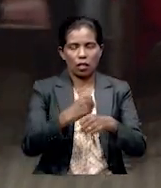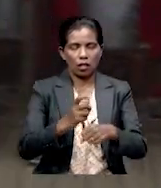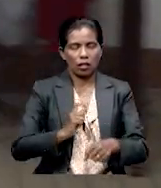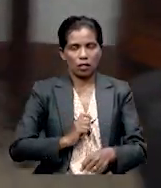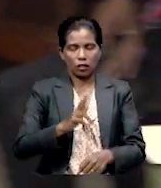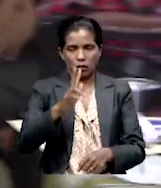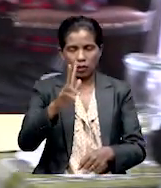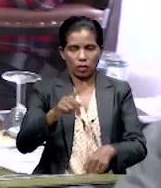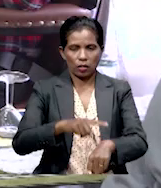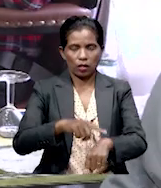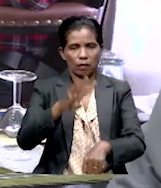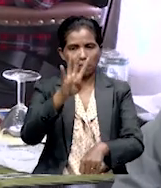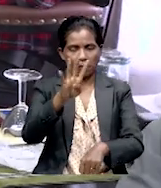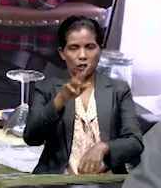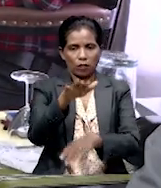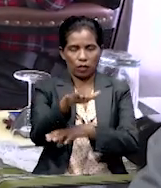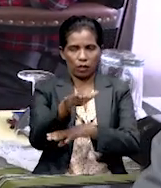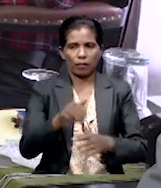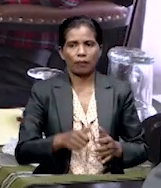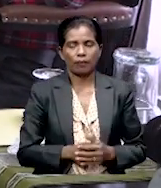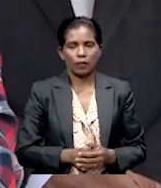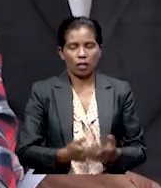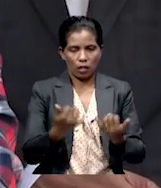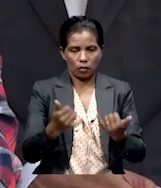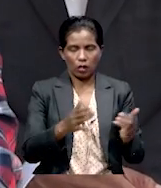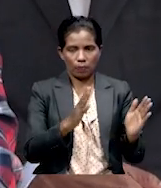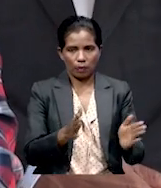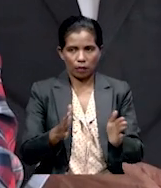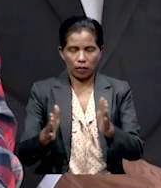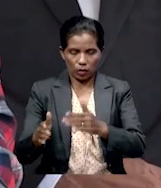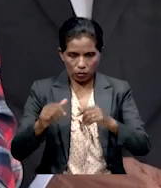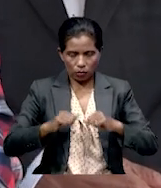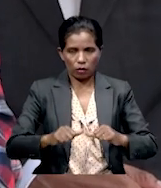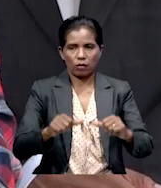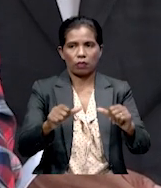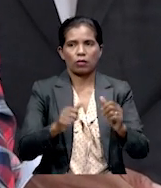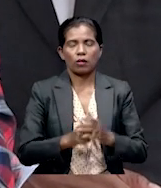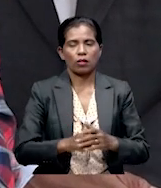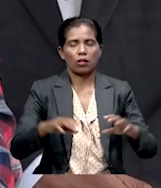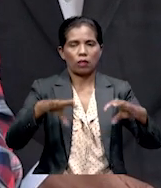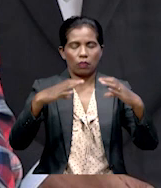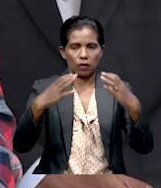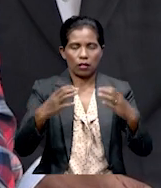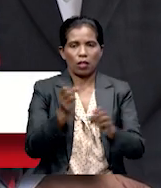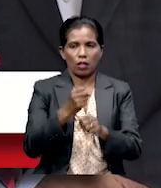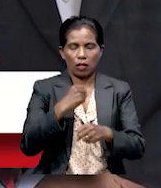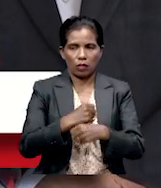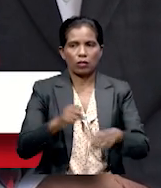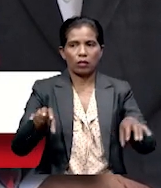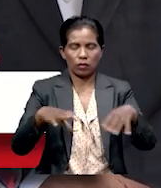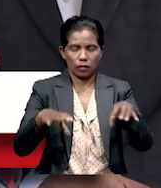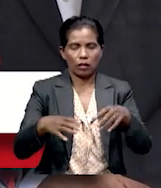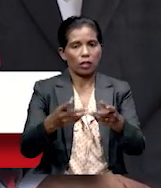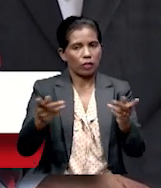dili ia tuku hat lorong raik. Oras ne preparasaun lao hela e komisaun halau na servisu ia